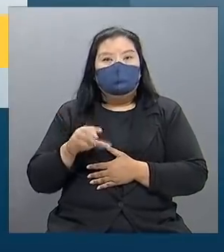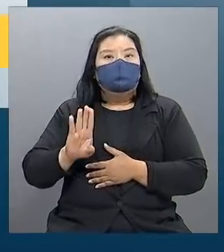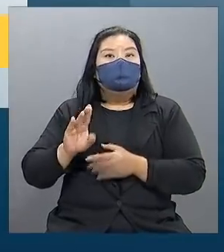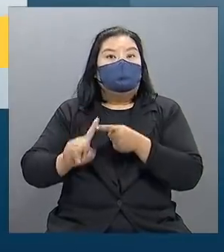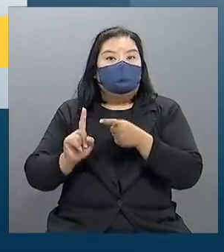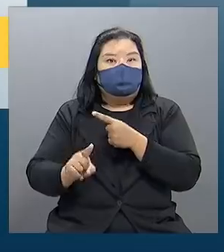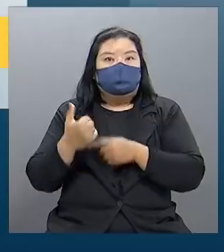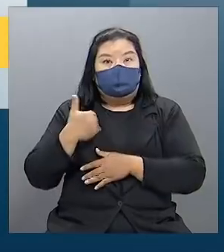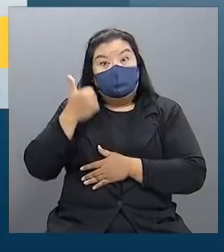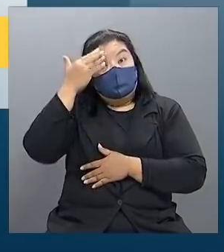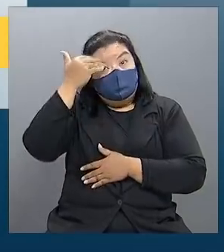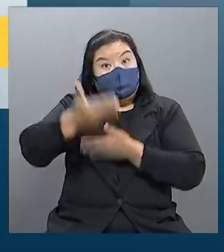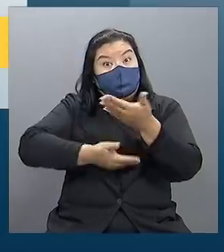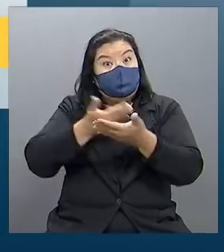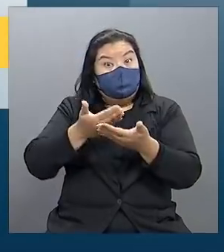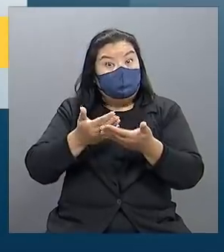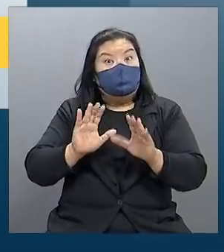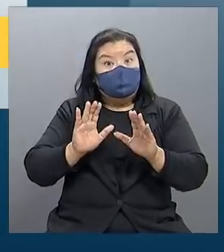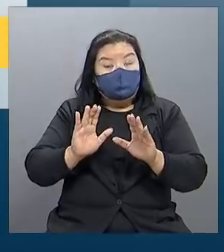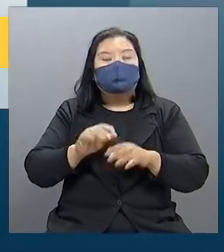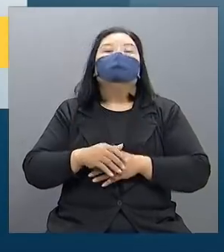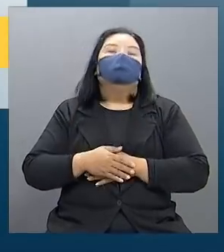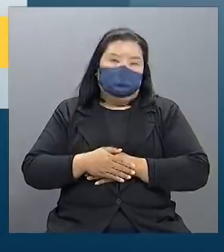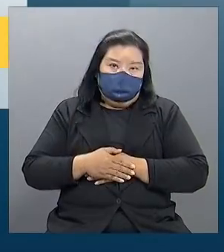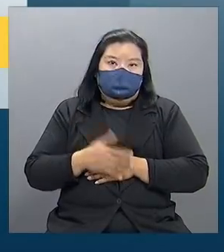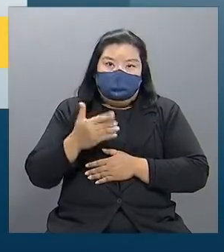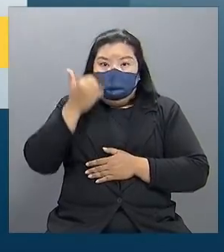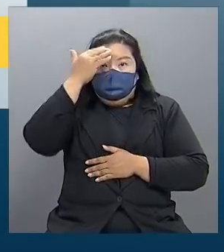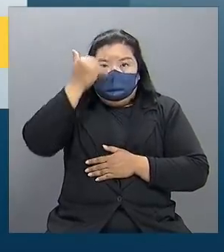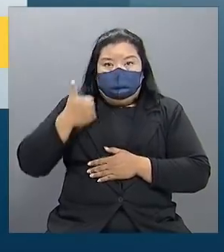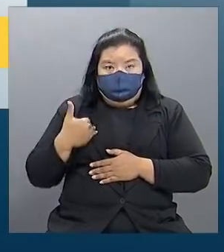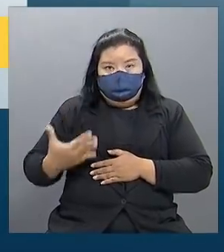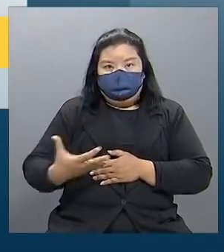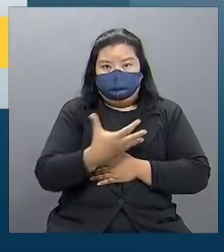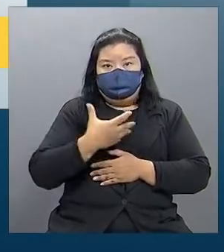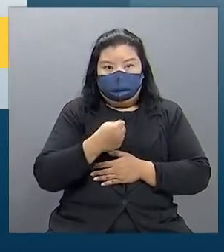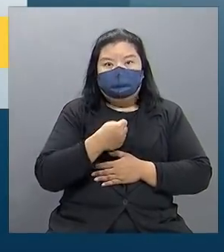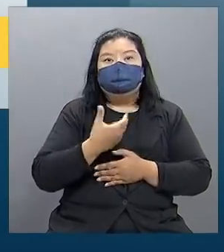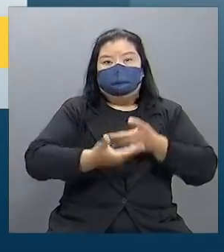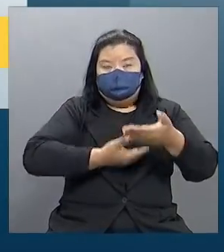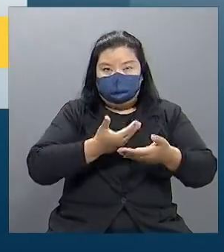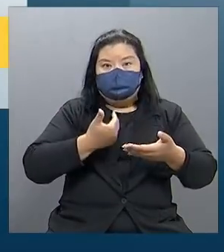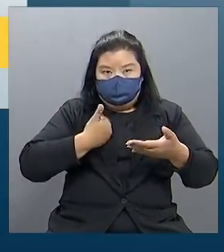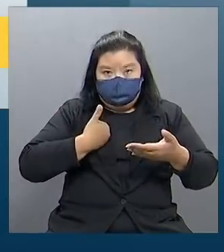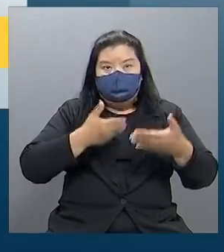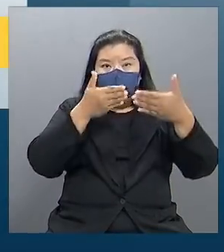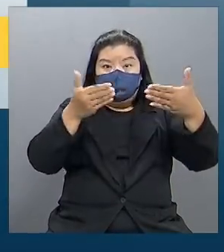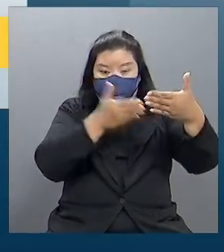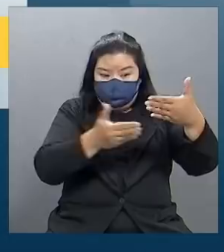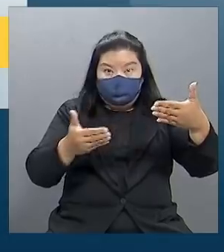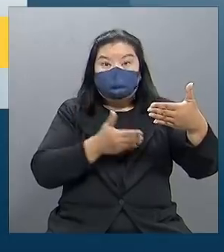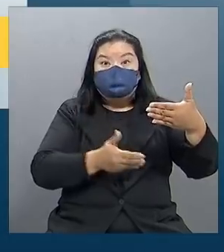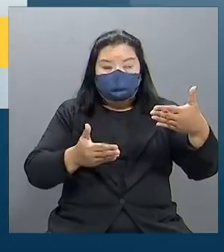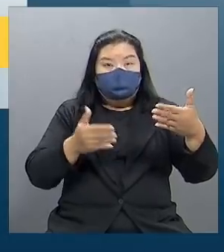ทธิ์จากการไปขายให้กับมังกรฟ้าและกำลังจะมีจากการยึดมาจากกองสลากพลัสด้วยนะคะรวมแล้วกว่